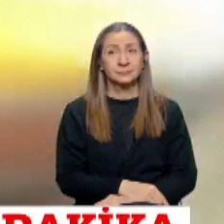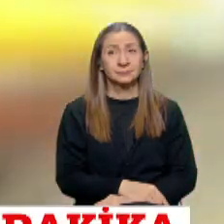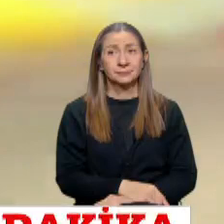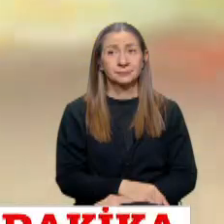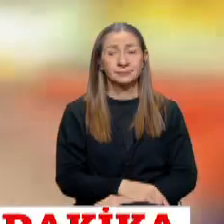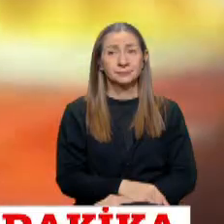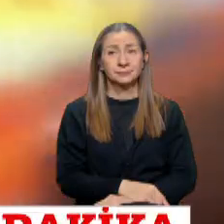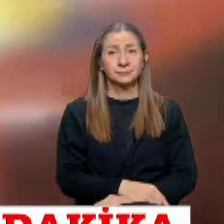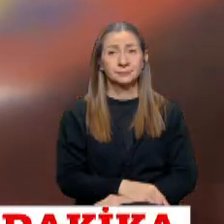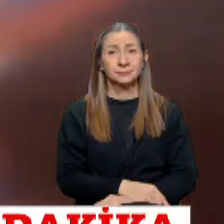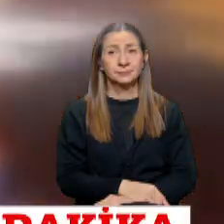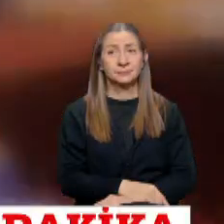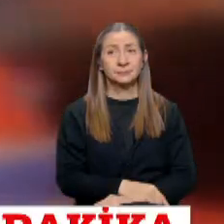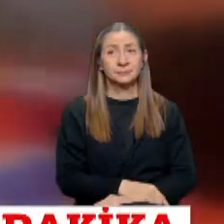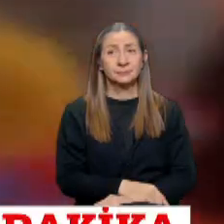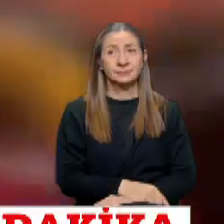Fatih. Abi. Atsın hemen.